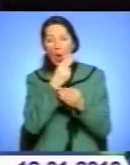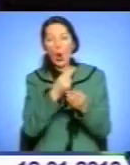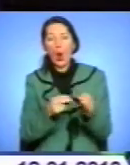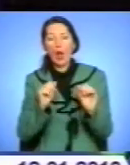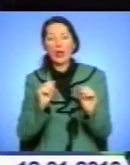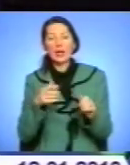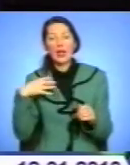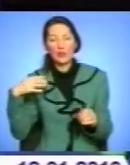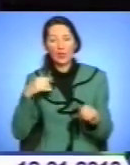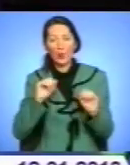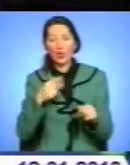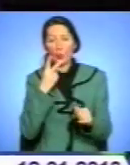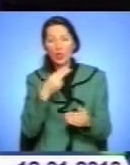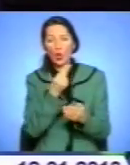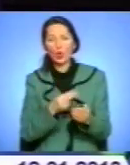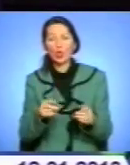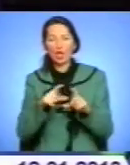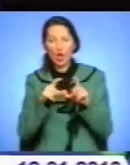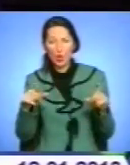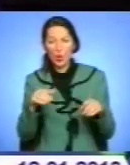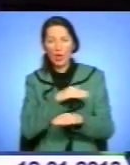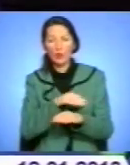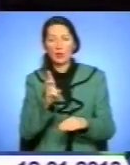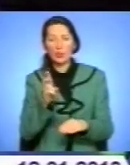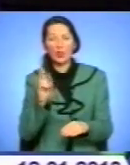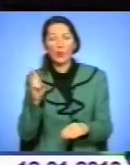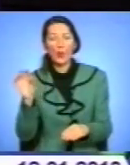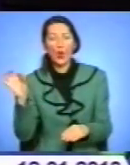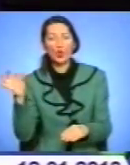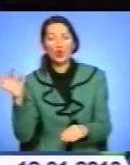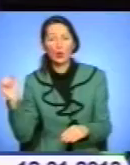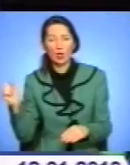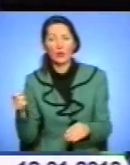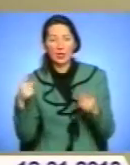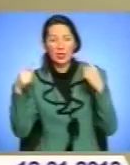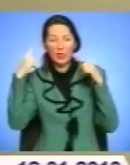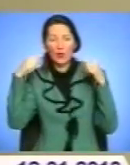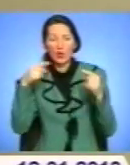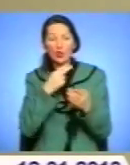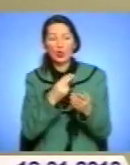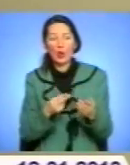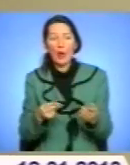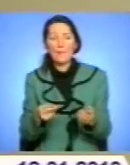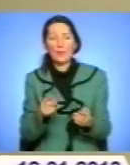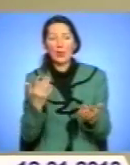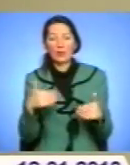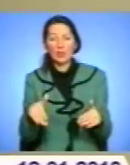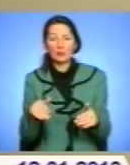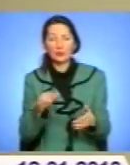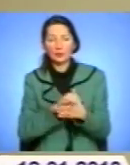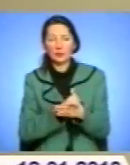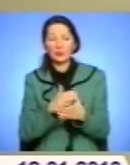що на вулиці Братів Бойчуків. Із творчістю митця вже ознайомилися мої колеги. Вроджена вада